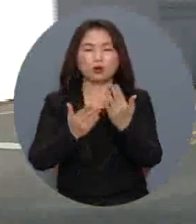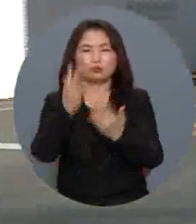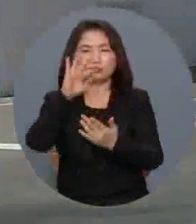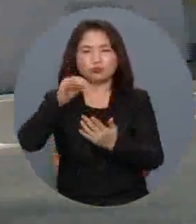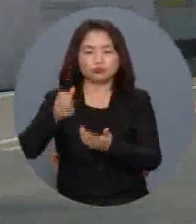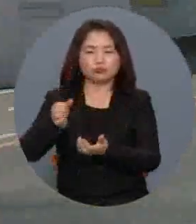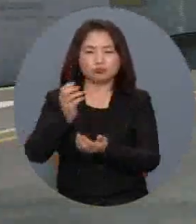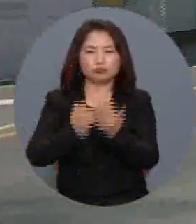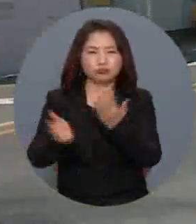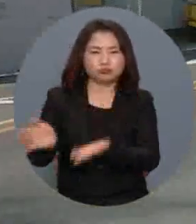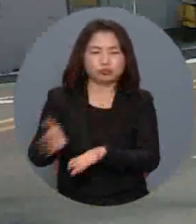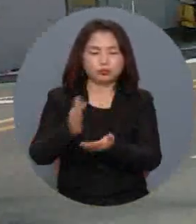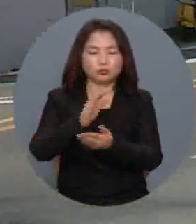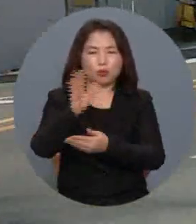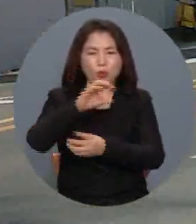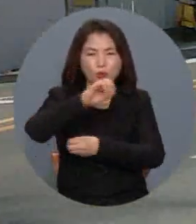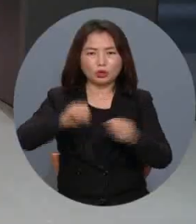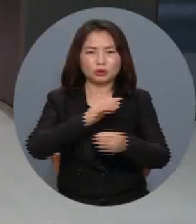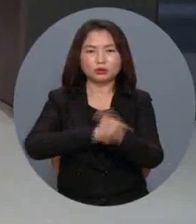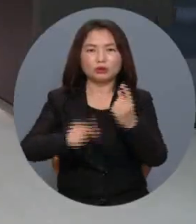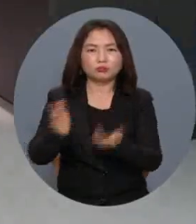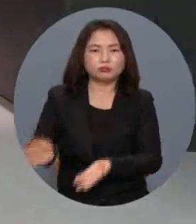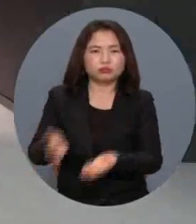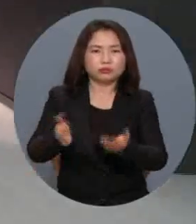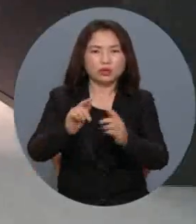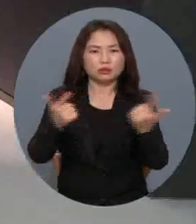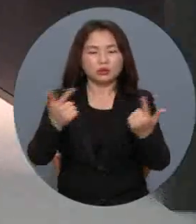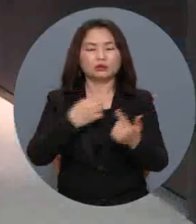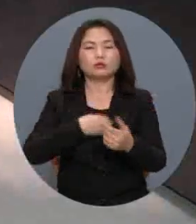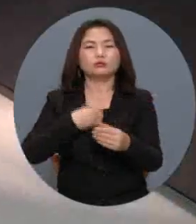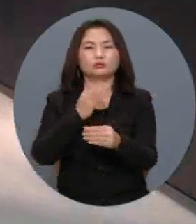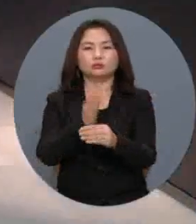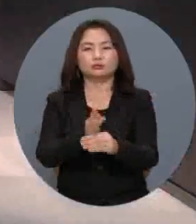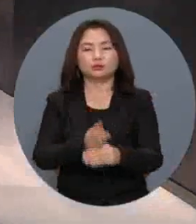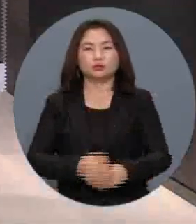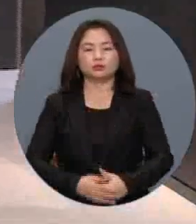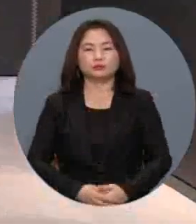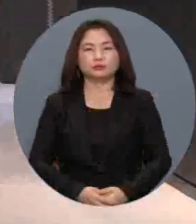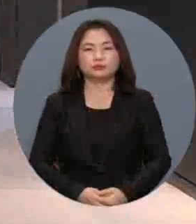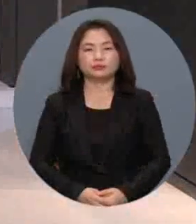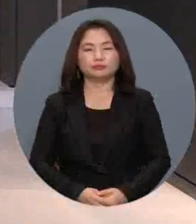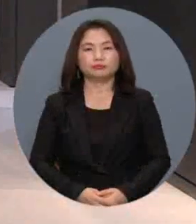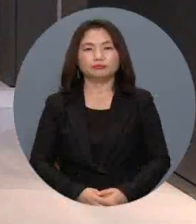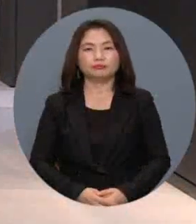부추기지는 않을지 우려가 나옵니다. MBC 뉴스 이상원입니다.